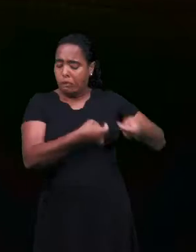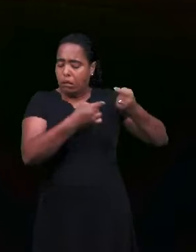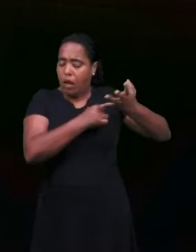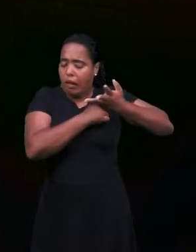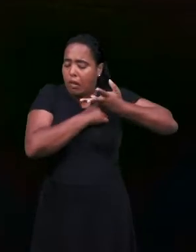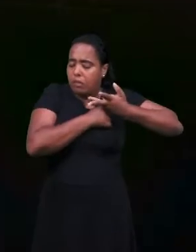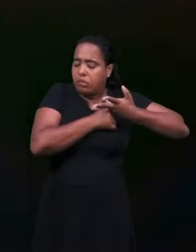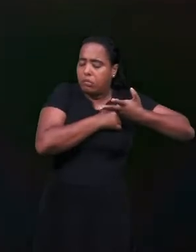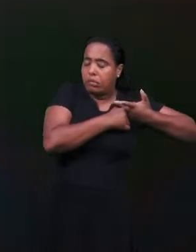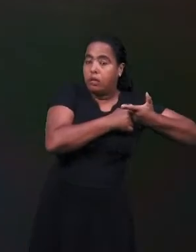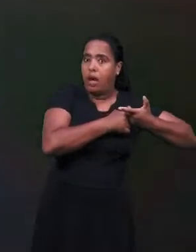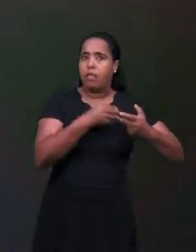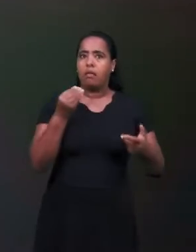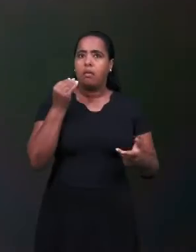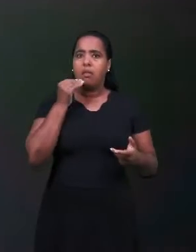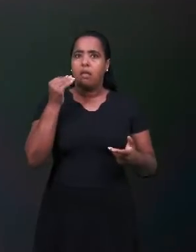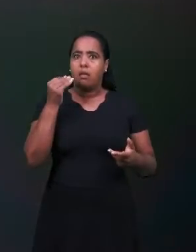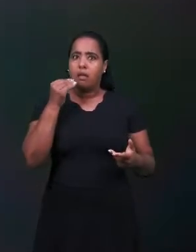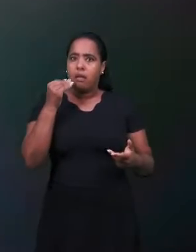Искусителя,